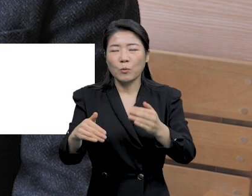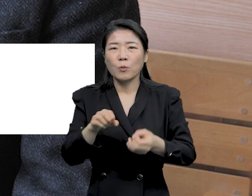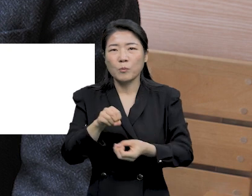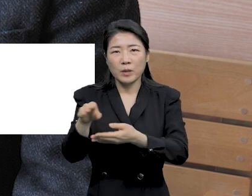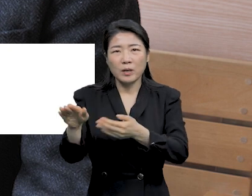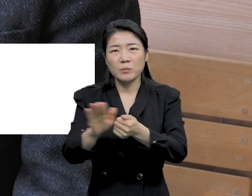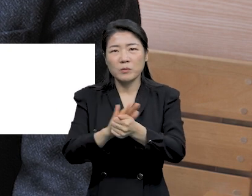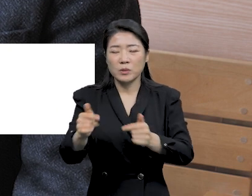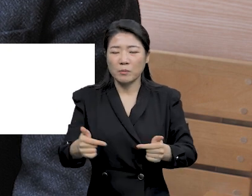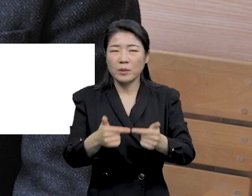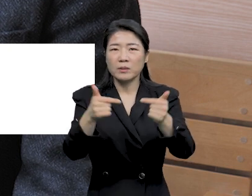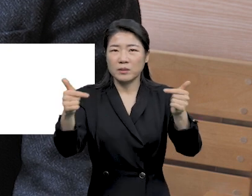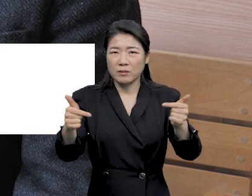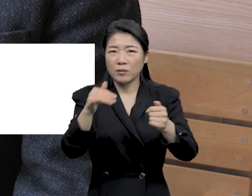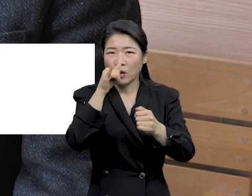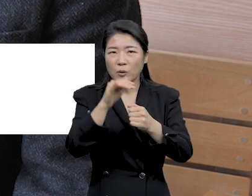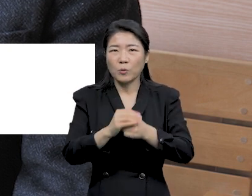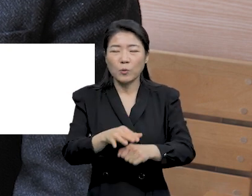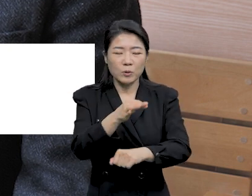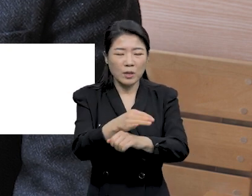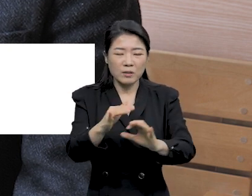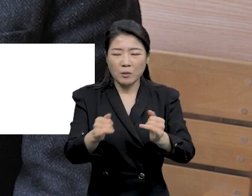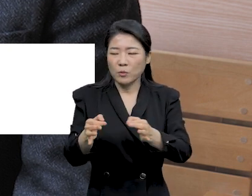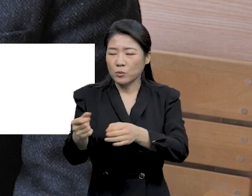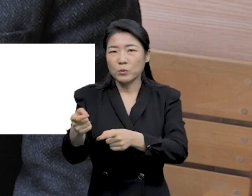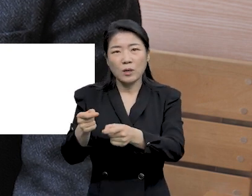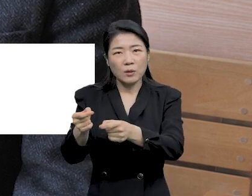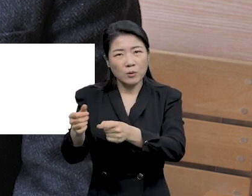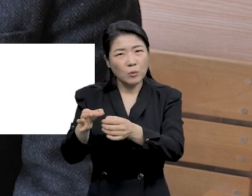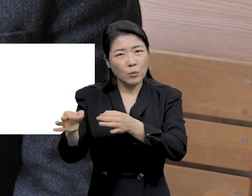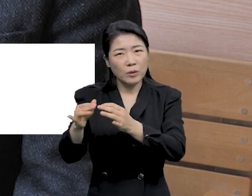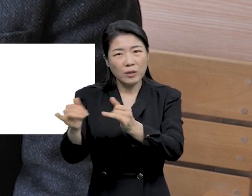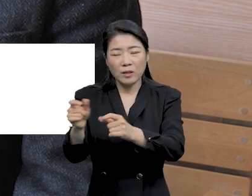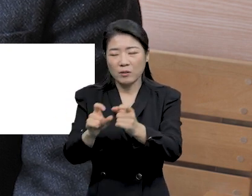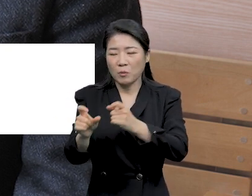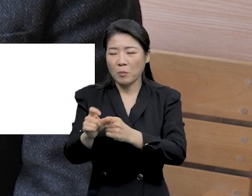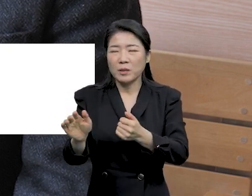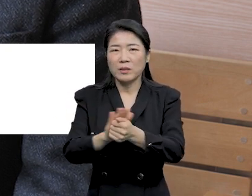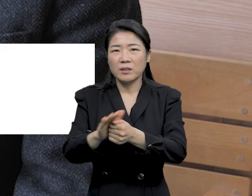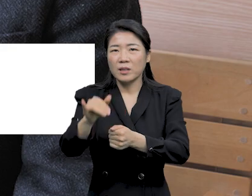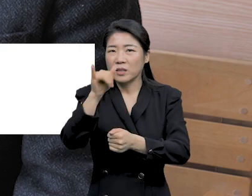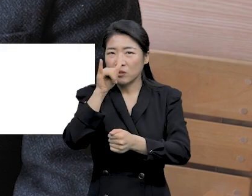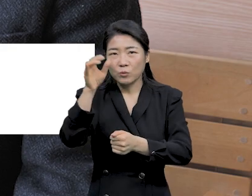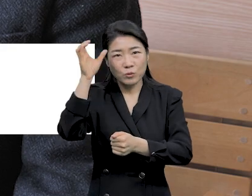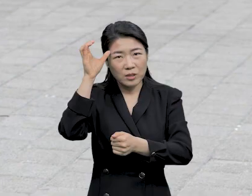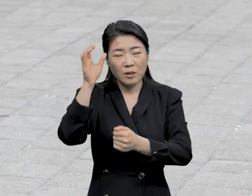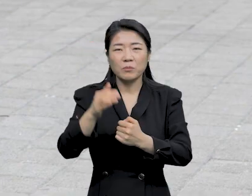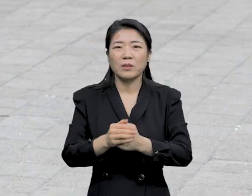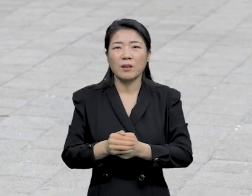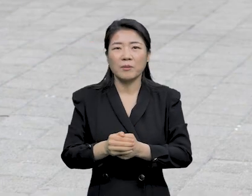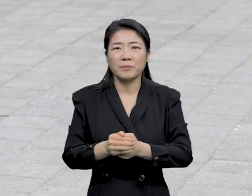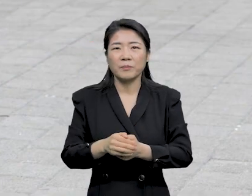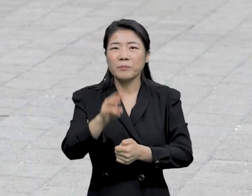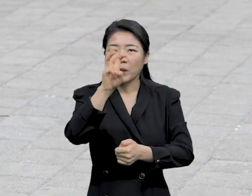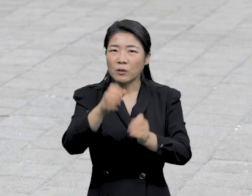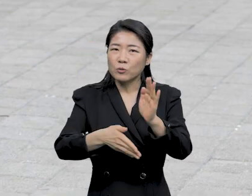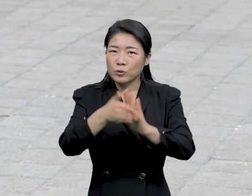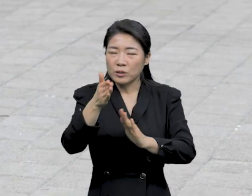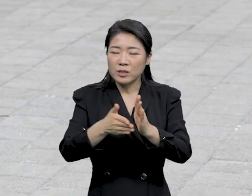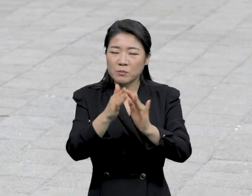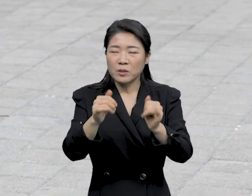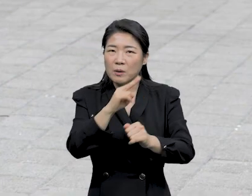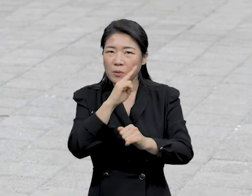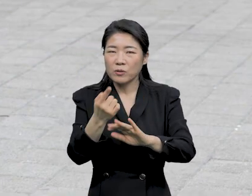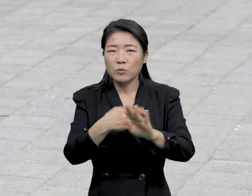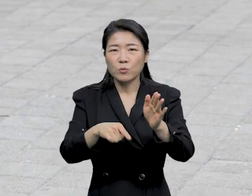향상되고 이로 인해 소비자와 소상공인에게 더 많은 혜택이 돌아갈 것으로 기대합니다 한편 광주시는